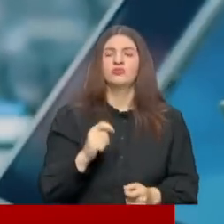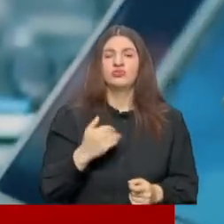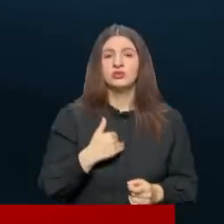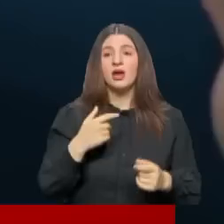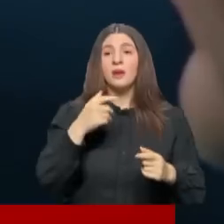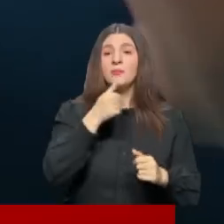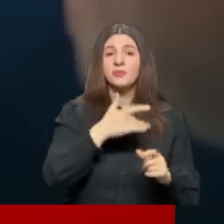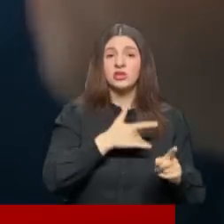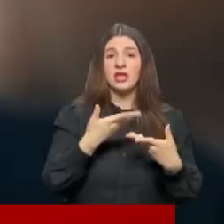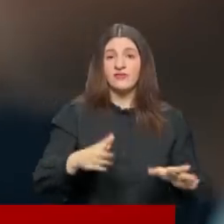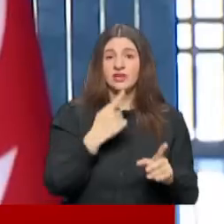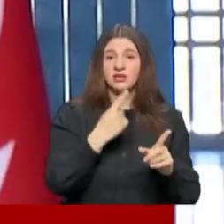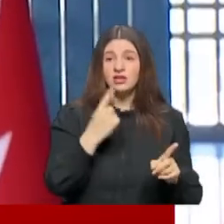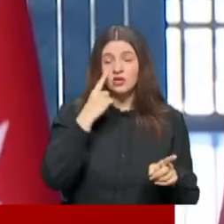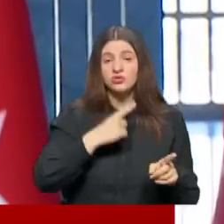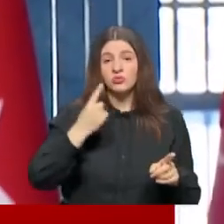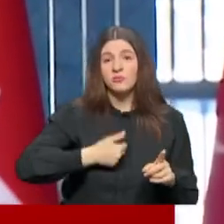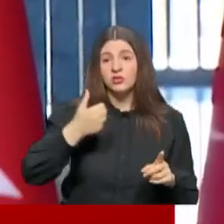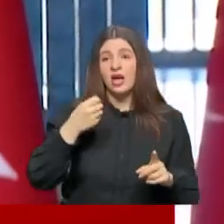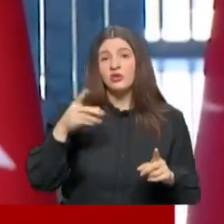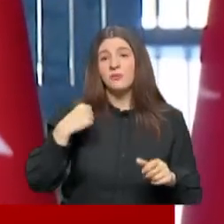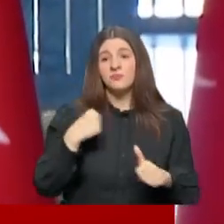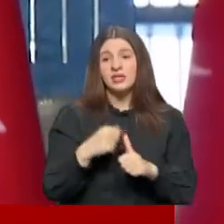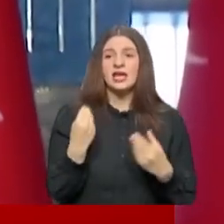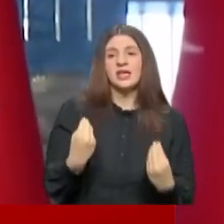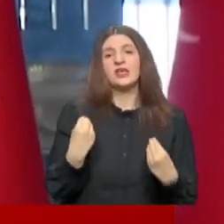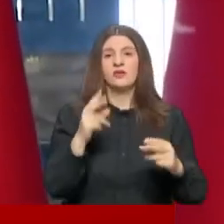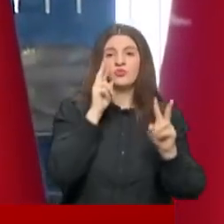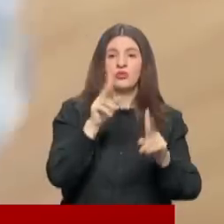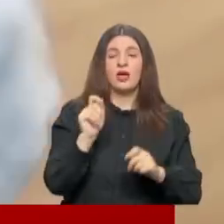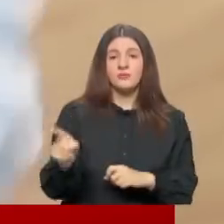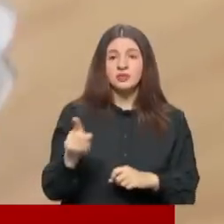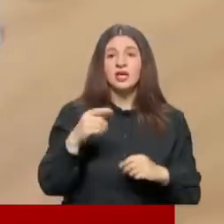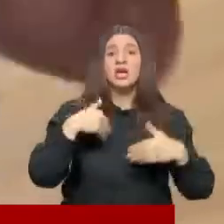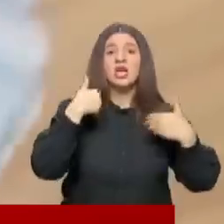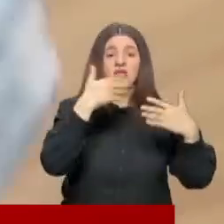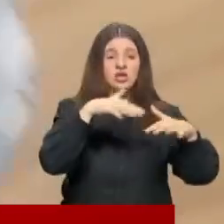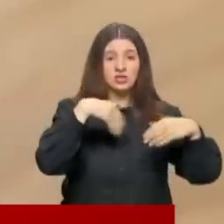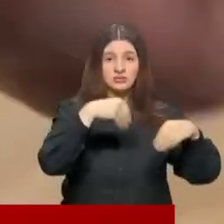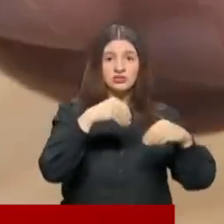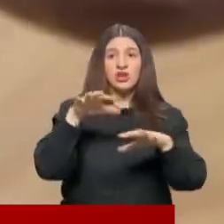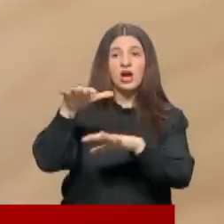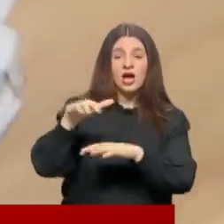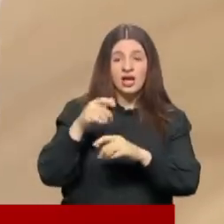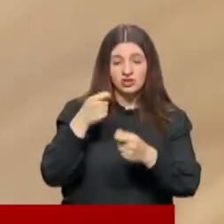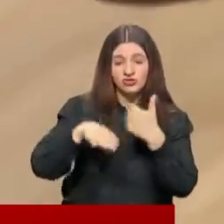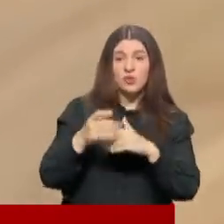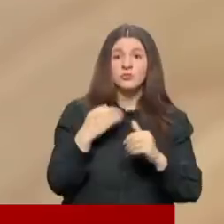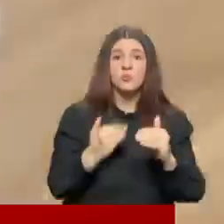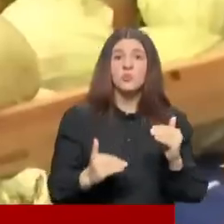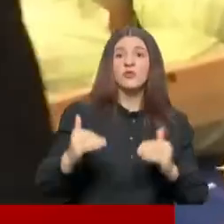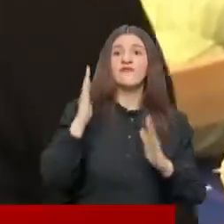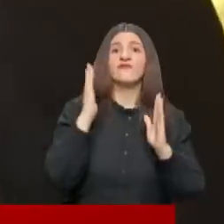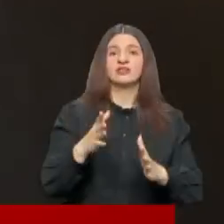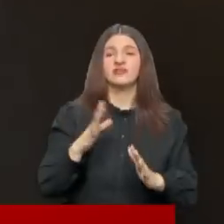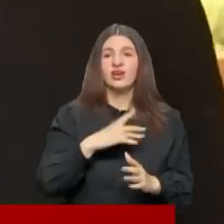Babacan iflas uyarısı yaparken Cumhurbaşkanı Erdoğan bir kez daha iyimser tablo çizdi. İhracat ve istihdam rakamlarıyla rekor kırıyoruz diyerek